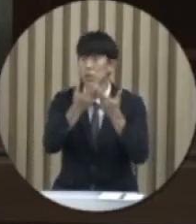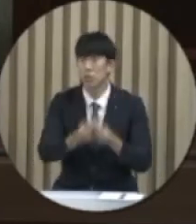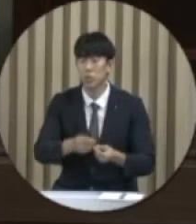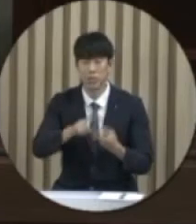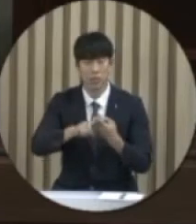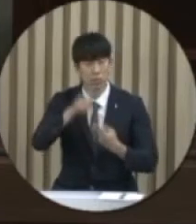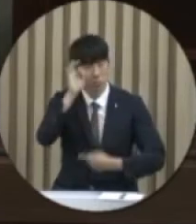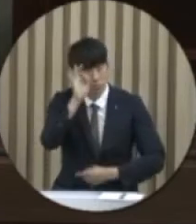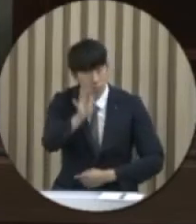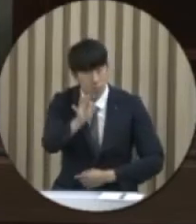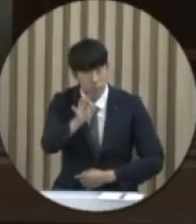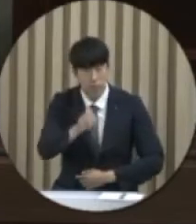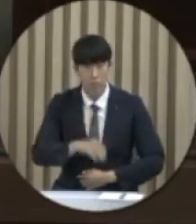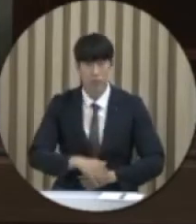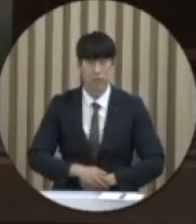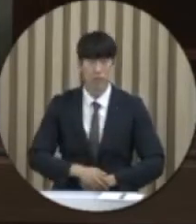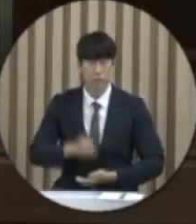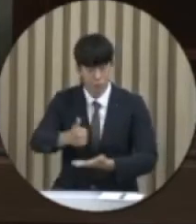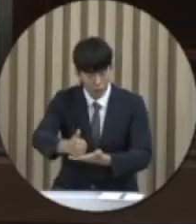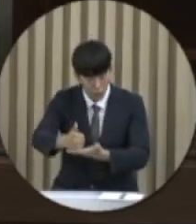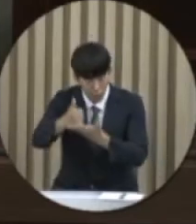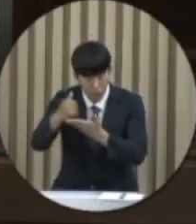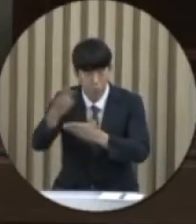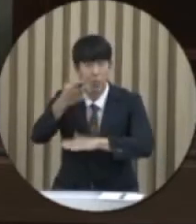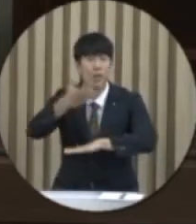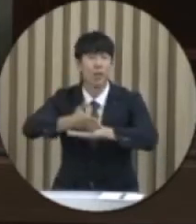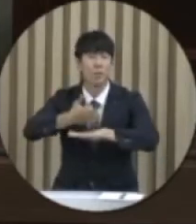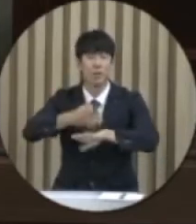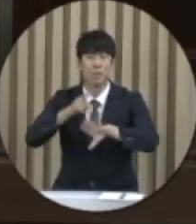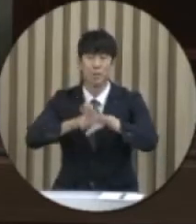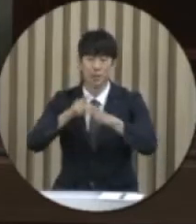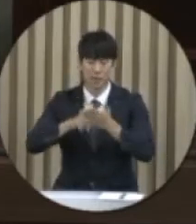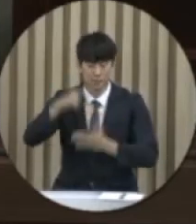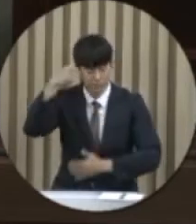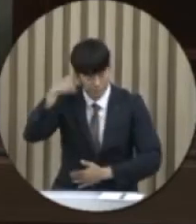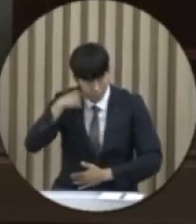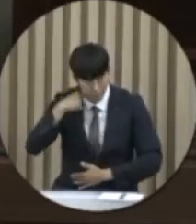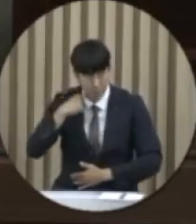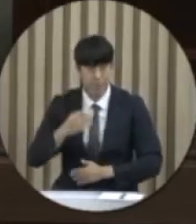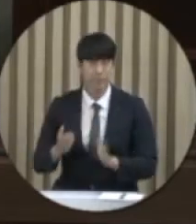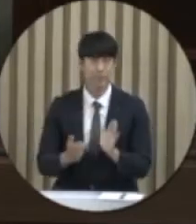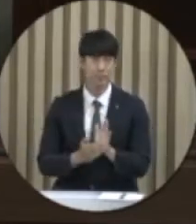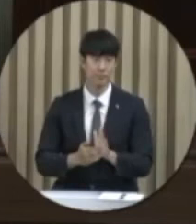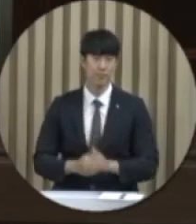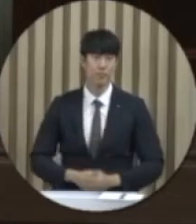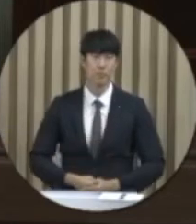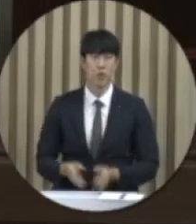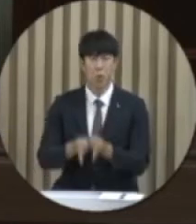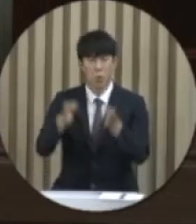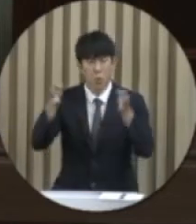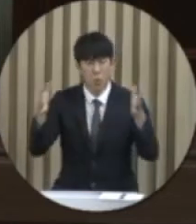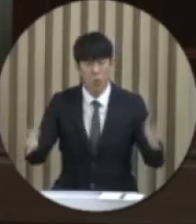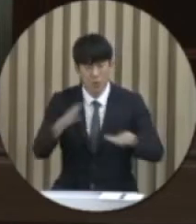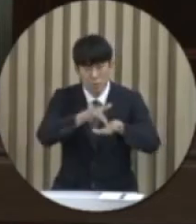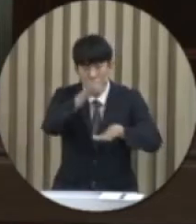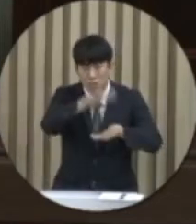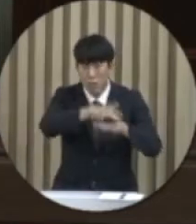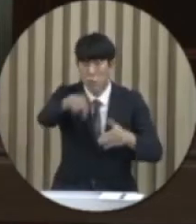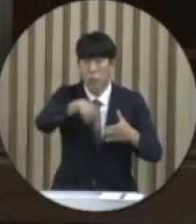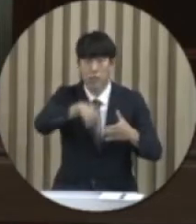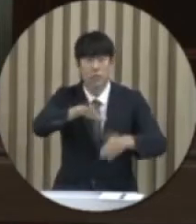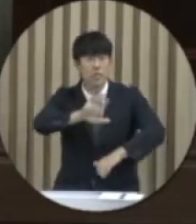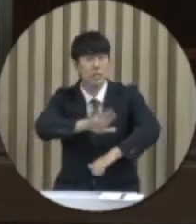보면 존경과 그리고 감사의 마음을 느꼈습니다. 오랜 관행 속에서 잘못된